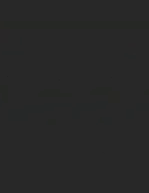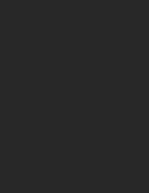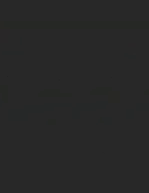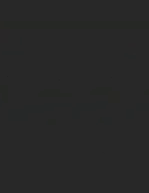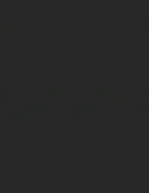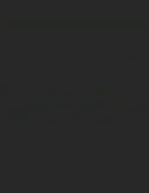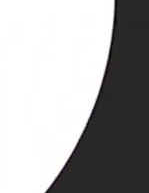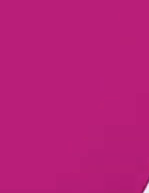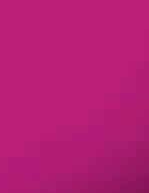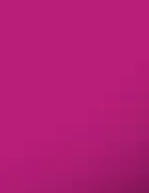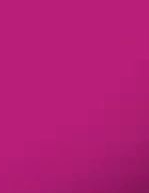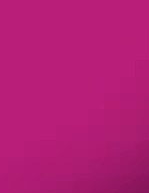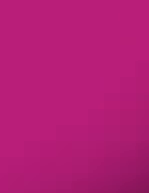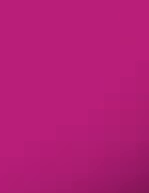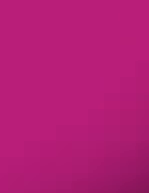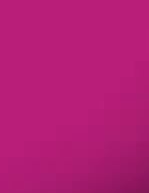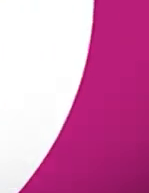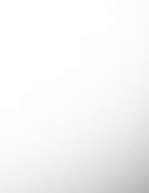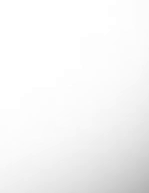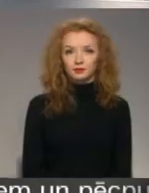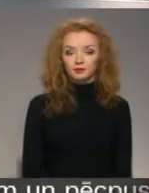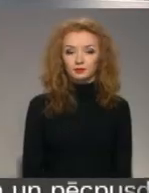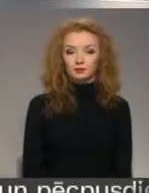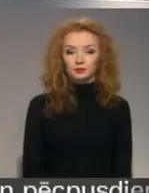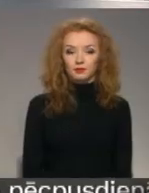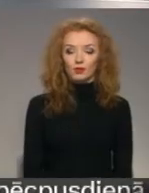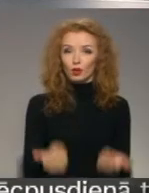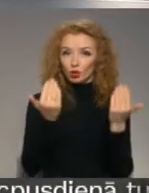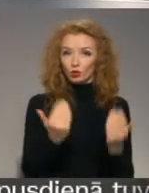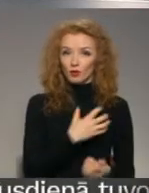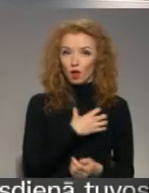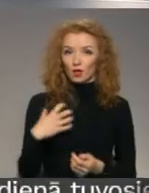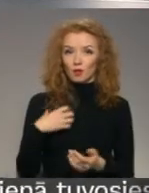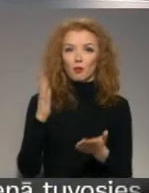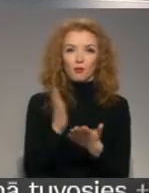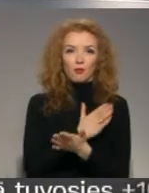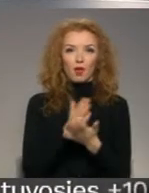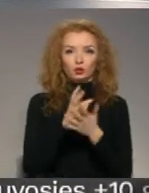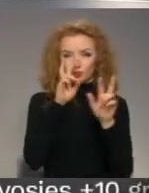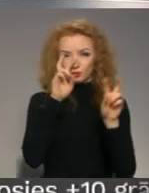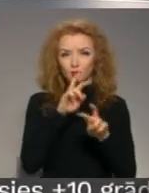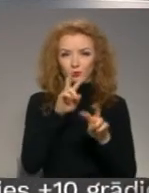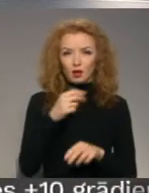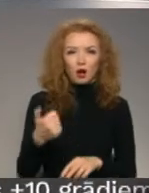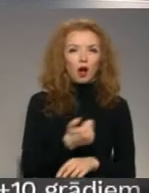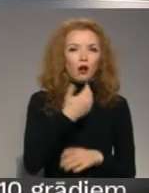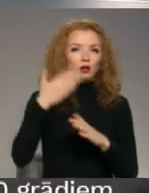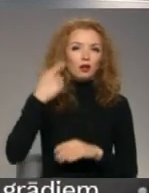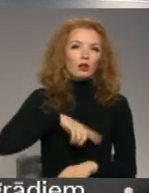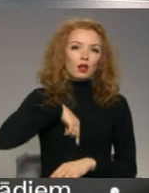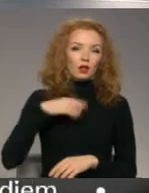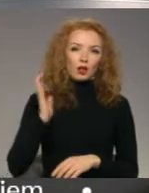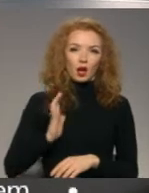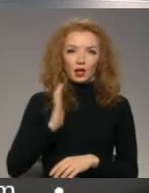Re! Viss ēters ir te! Un šodien valdība beidzot izskata gadiem ilgi gaidīto izglītības un